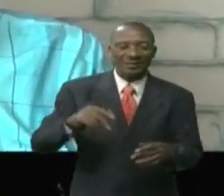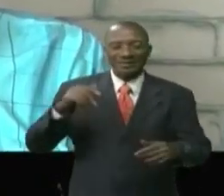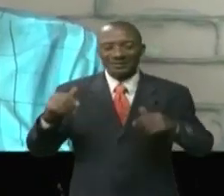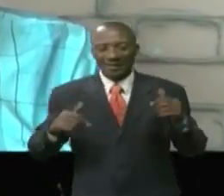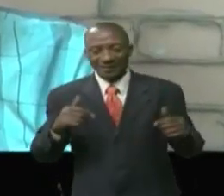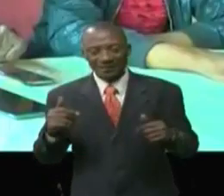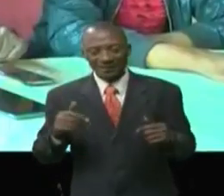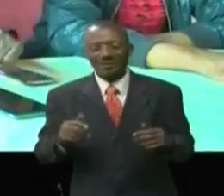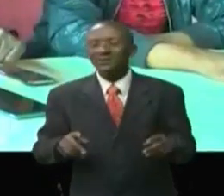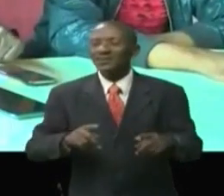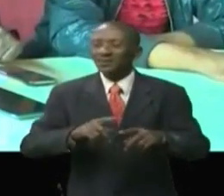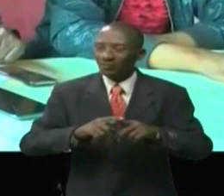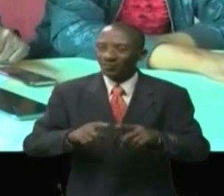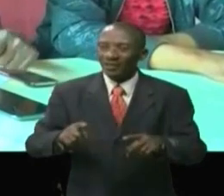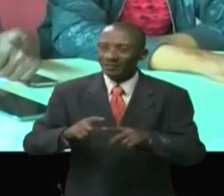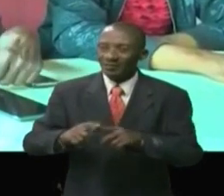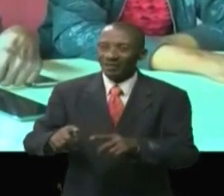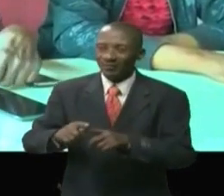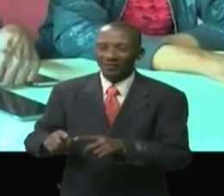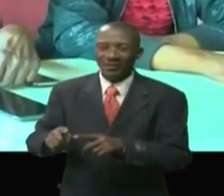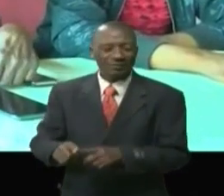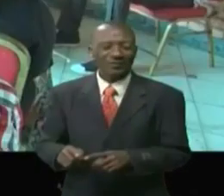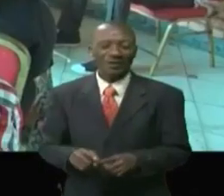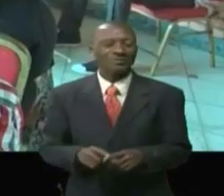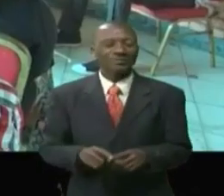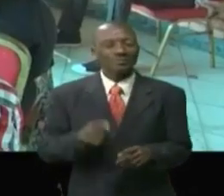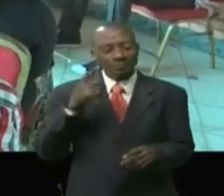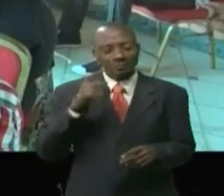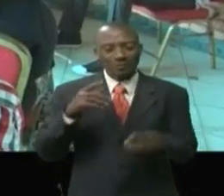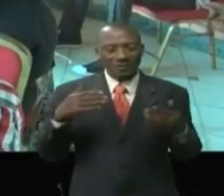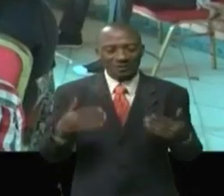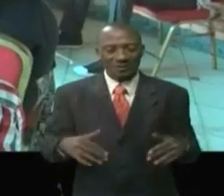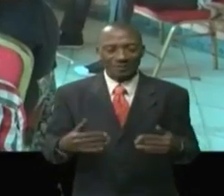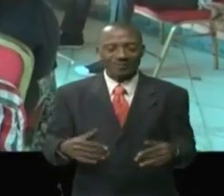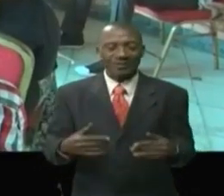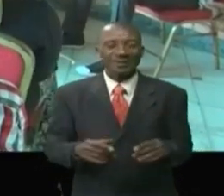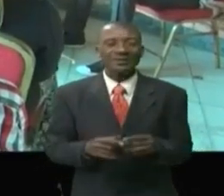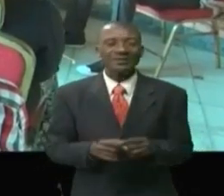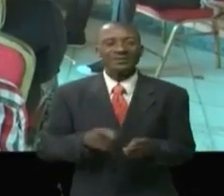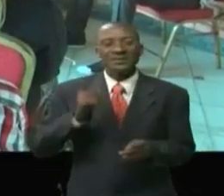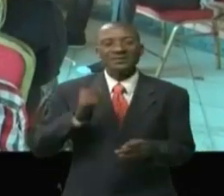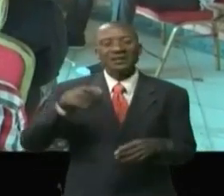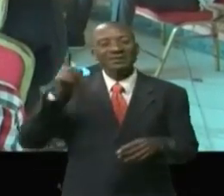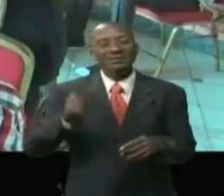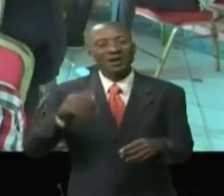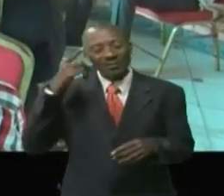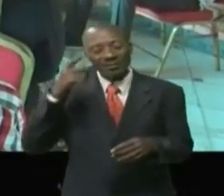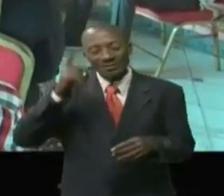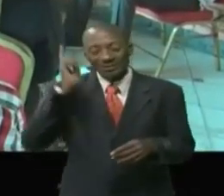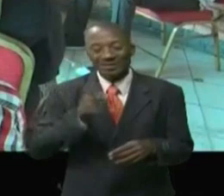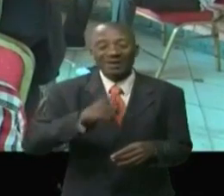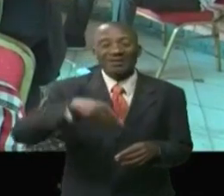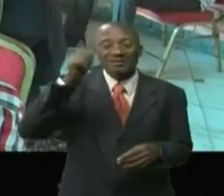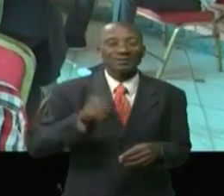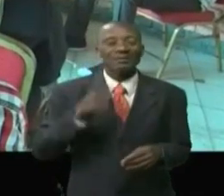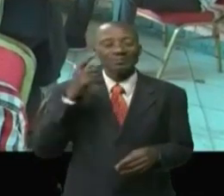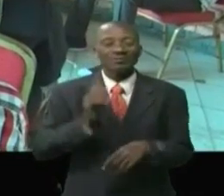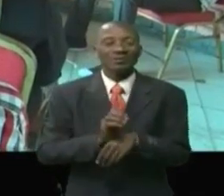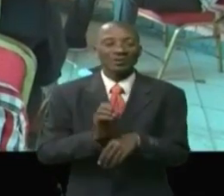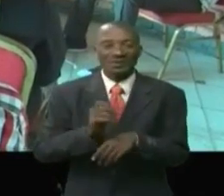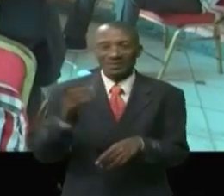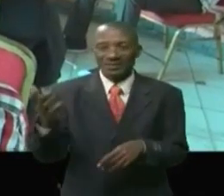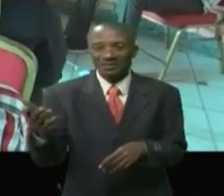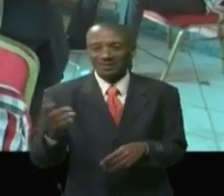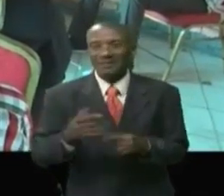rendez-vous sans oublier la grande messe ce sont là les quelques activités prévu pour marquer d'une